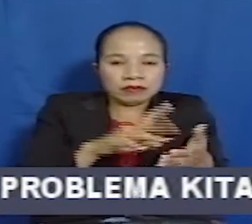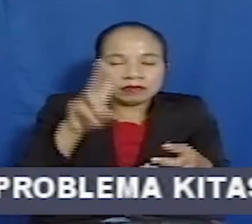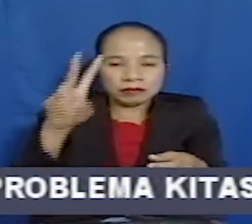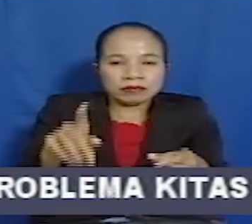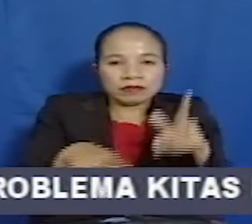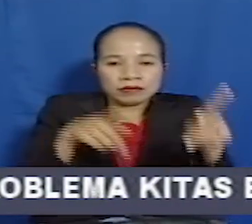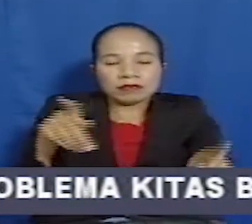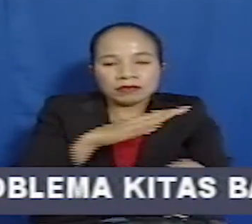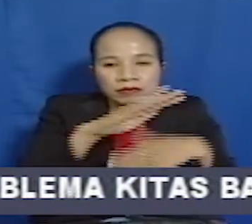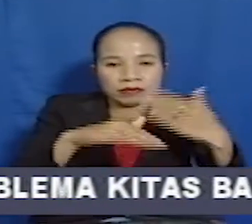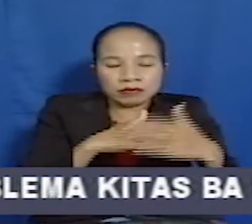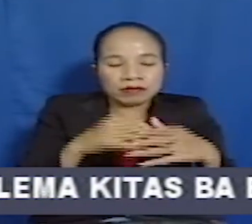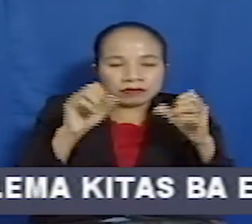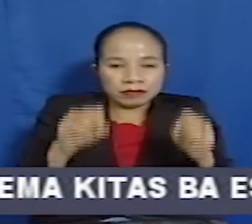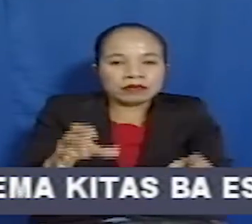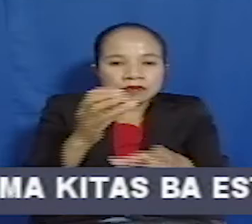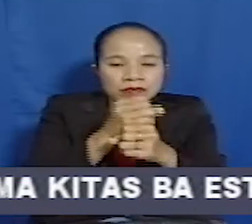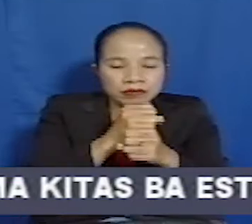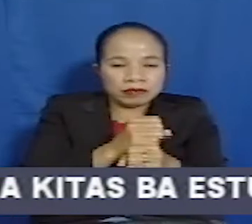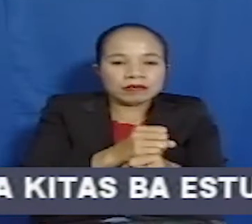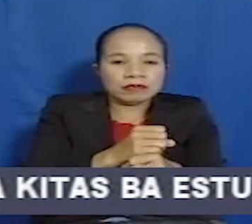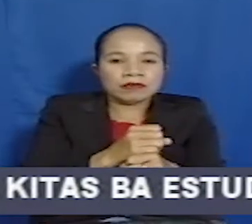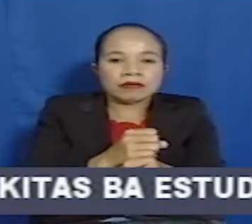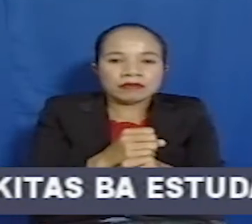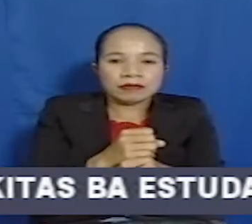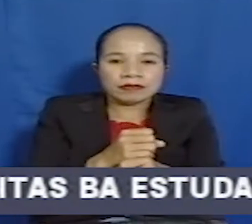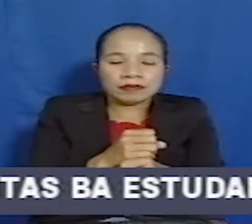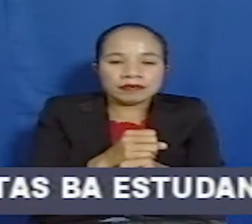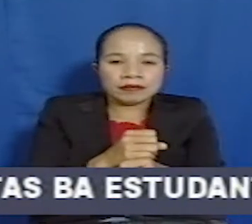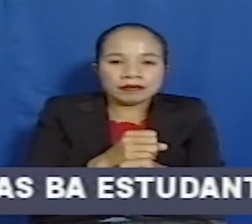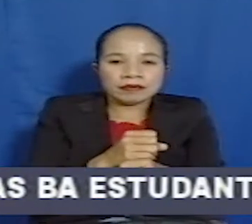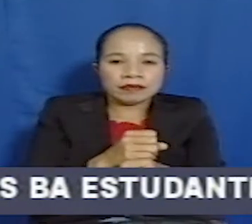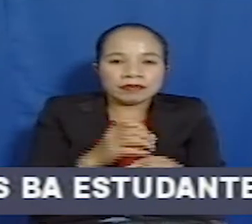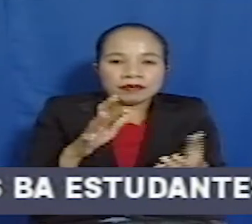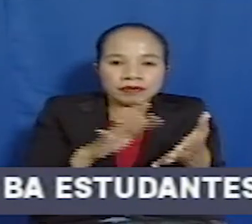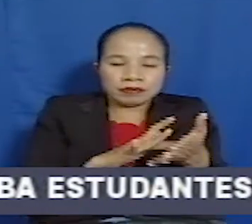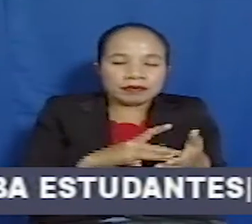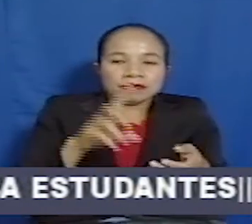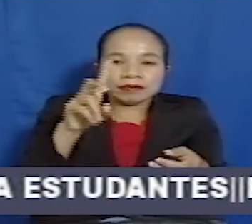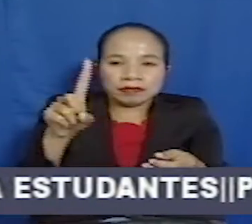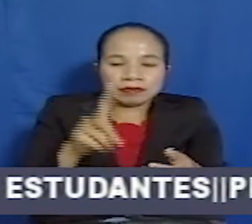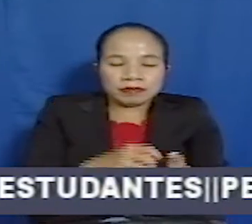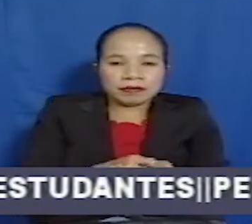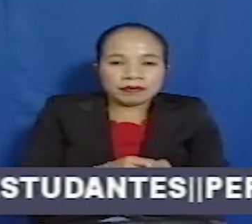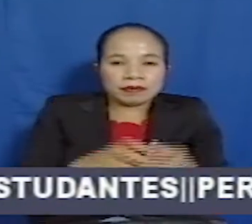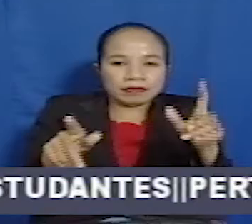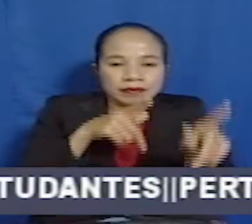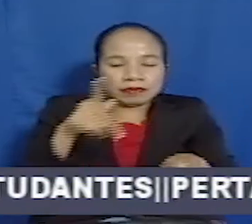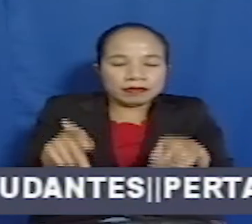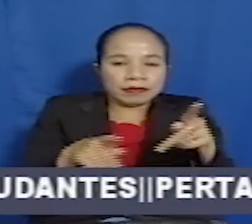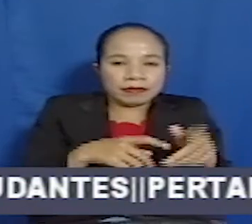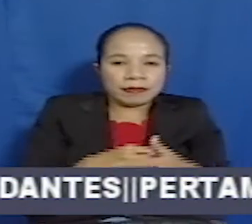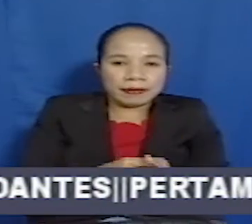geral mos, bele simu bele mai simu hutu ba iha etapa ida permiru ninia ba fali ba iha komunidade